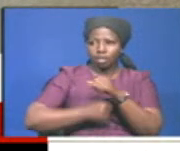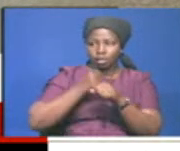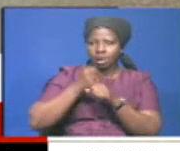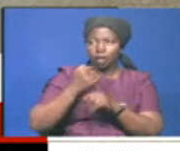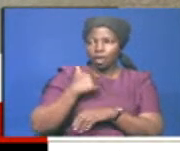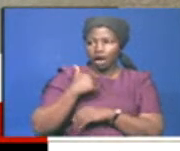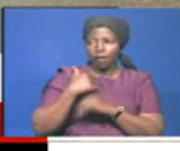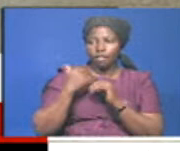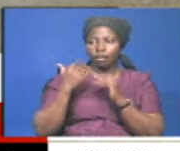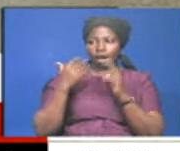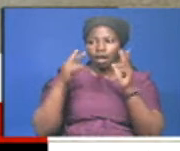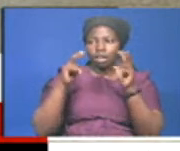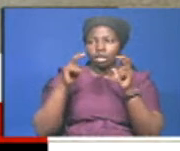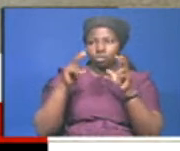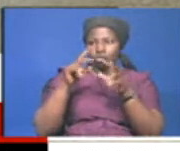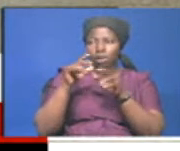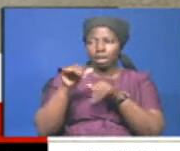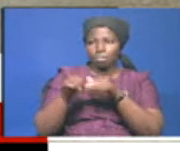ya